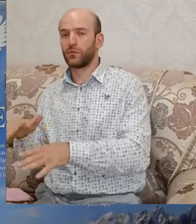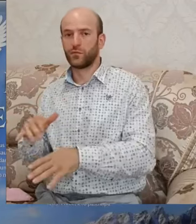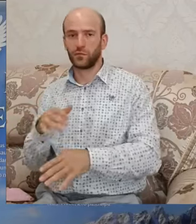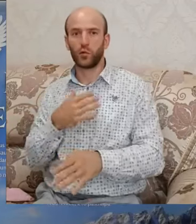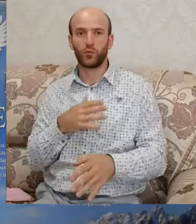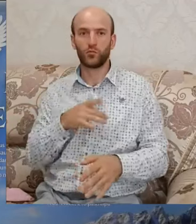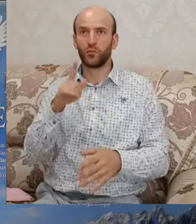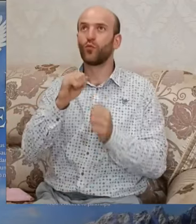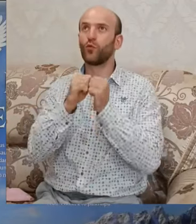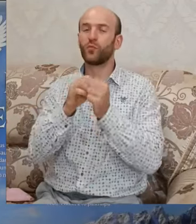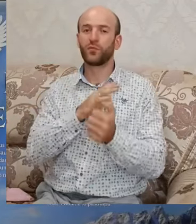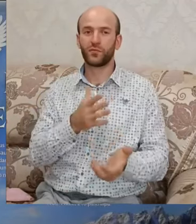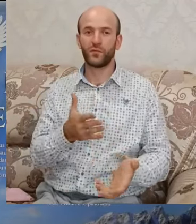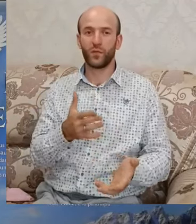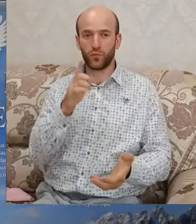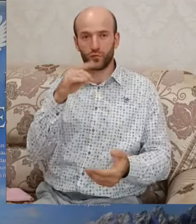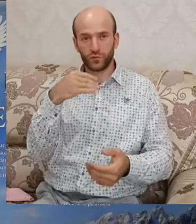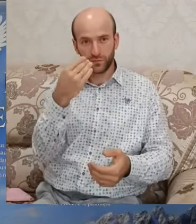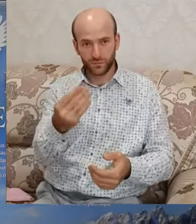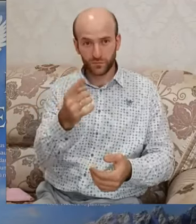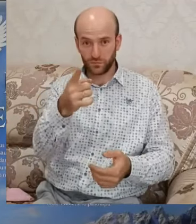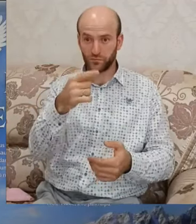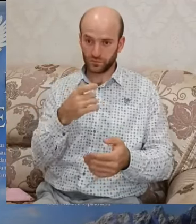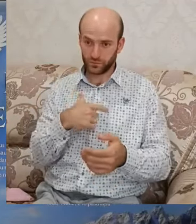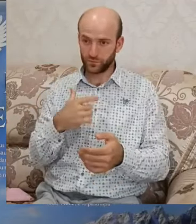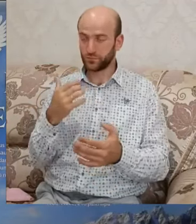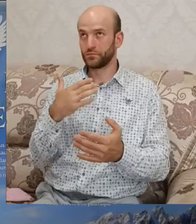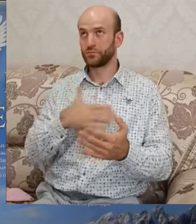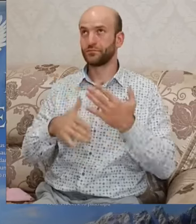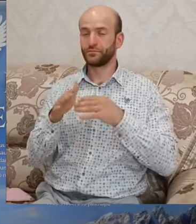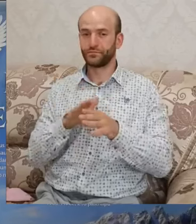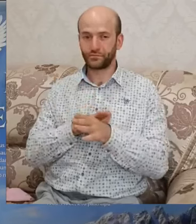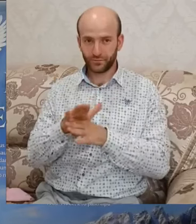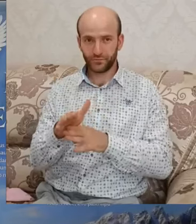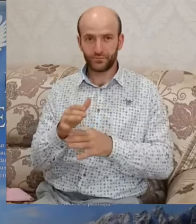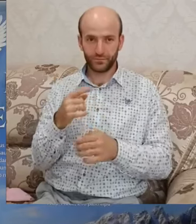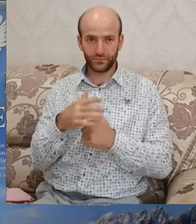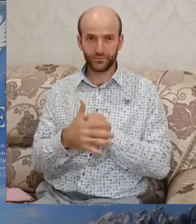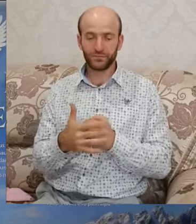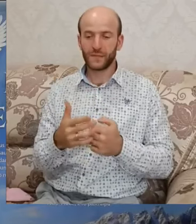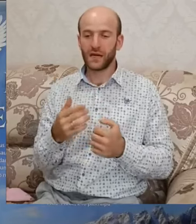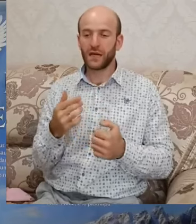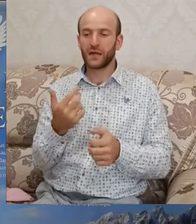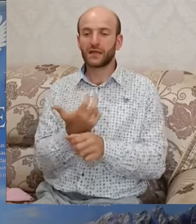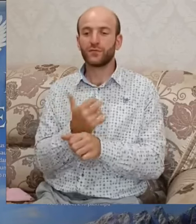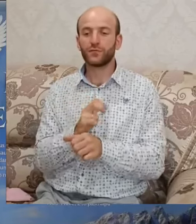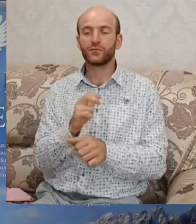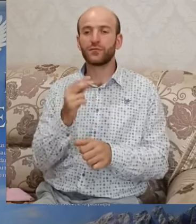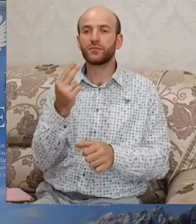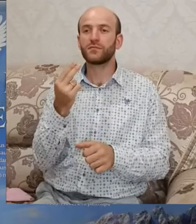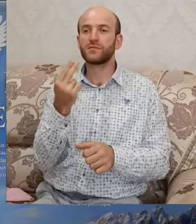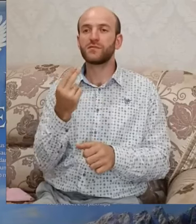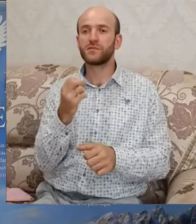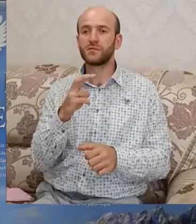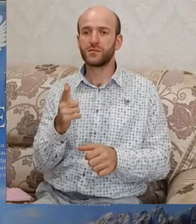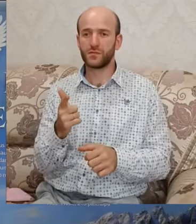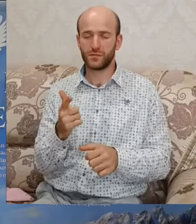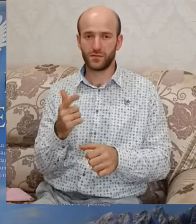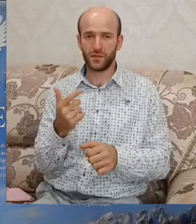Amen. Konferencijos tikslas ir žodis buvo. Цель конференции слово было. Kurį mes